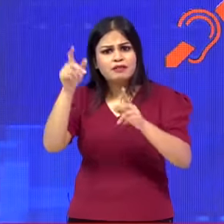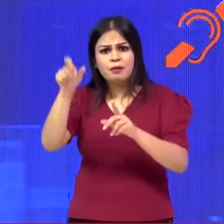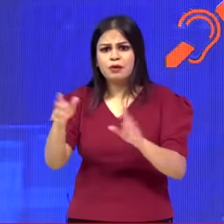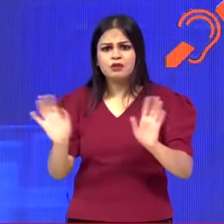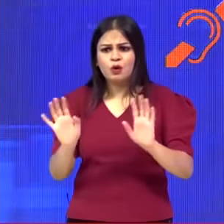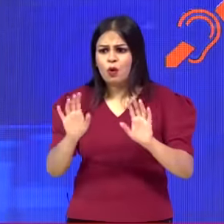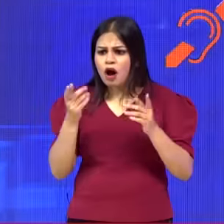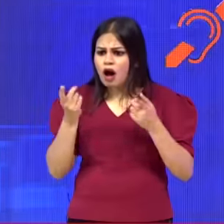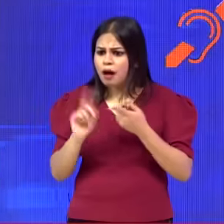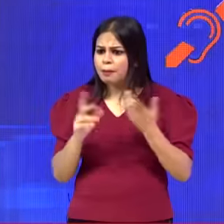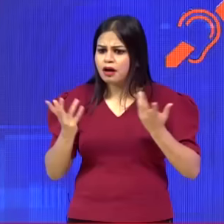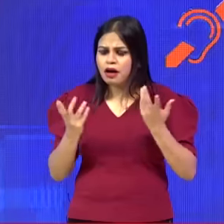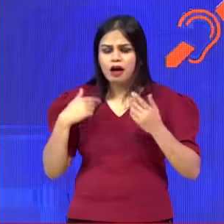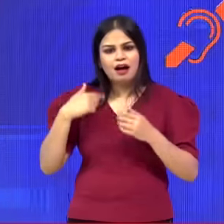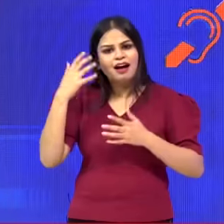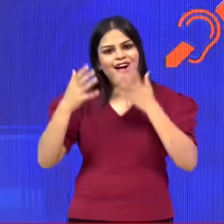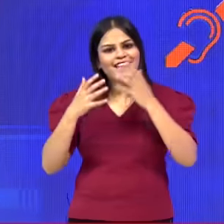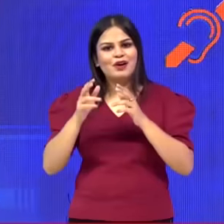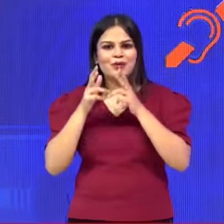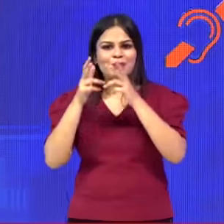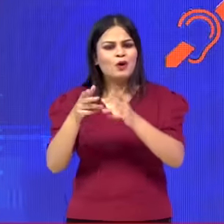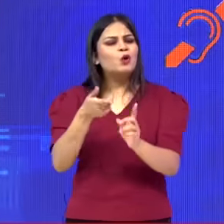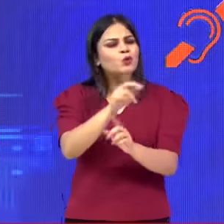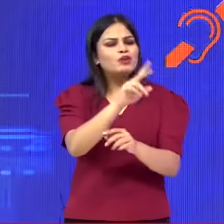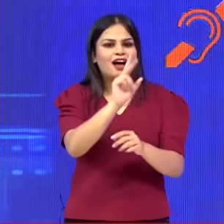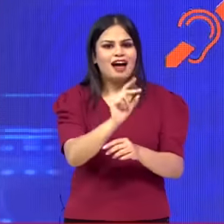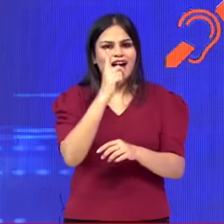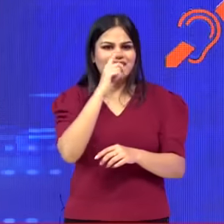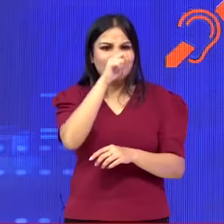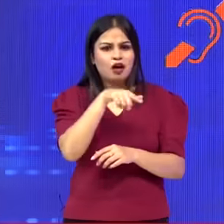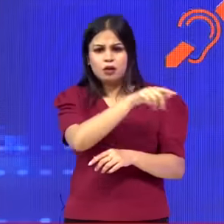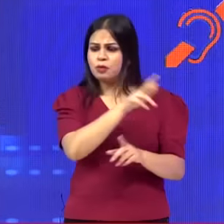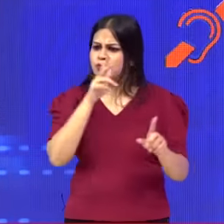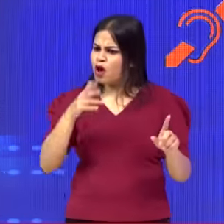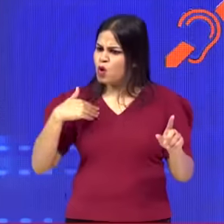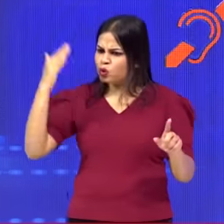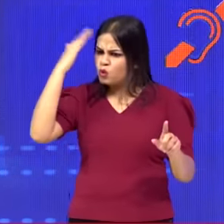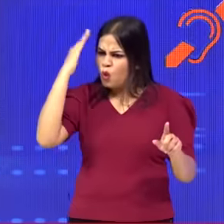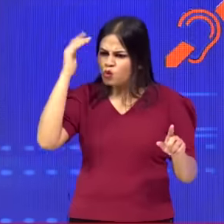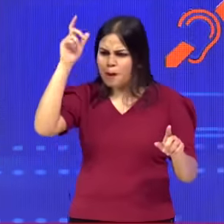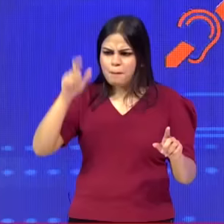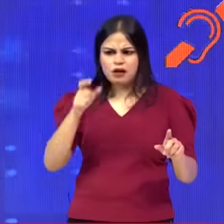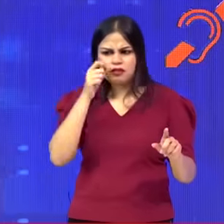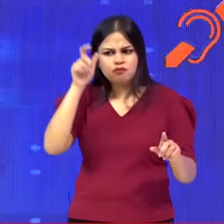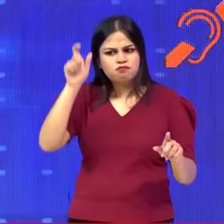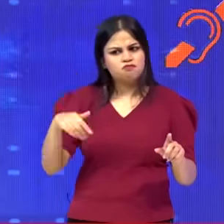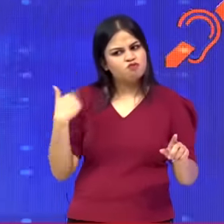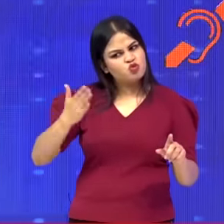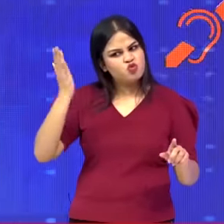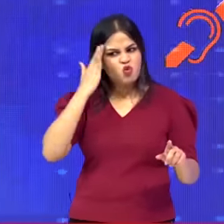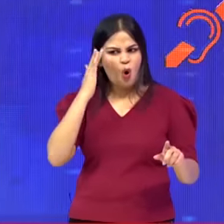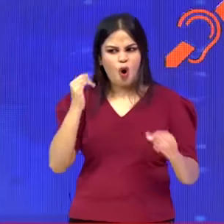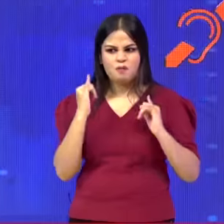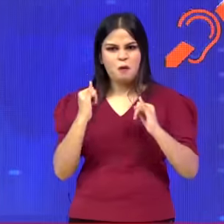हो गया। फिर एक निशी प्रेम करके जर्नलिस्ट हुआ करती थी वहाँ पर, इसे आई हैव ऑलवेज नोन दिस बॉय टू बी लाइक दिस। फिर